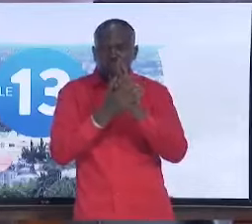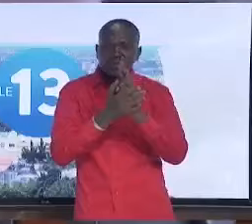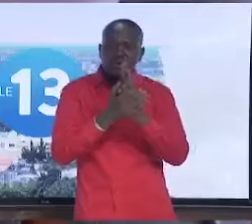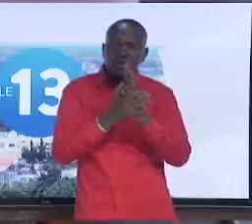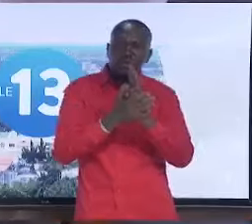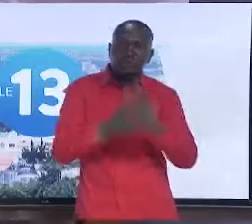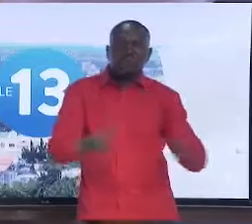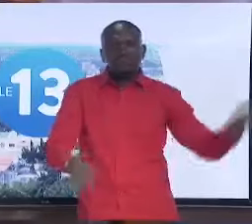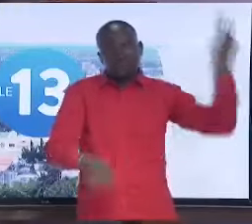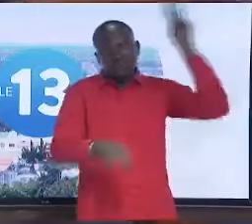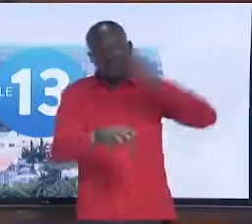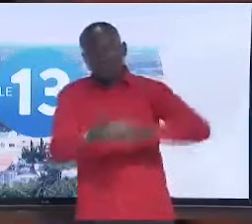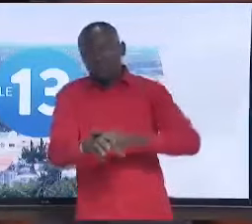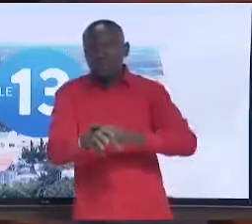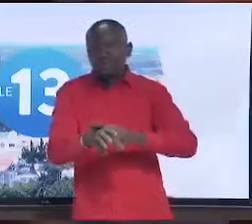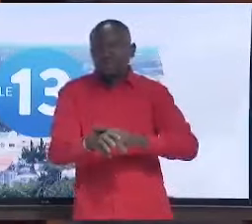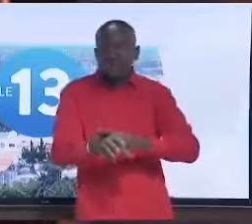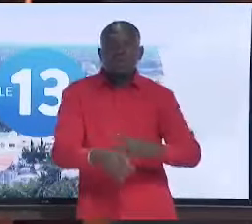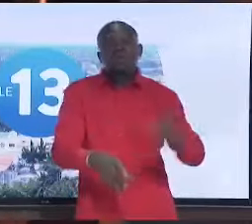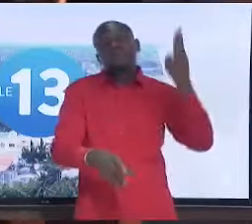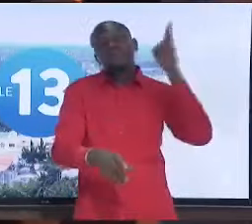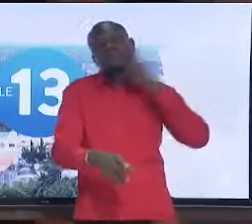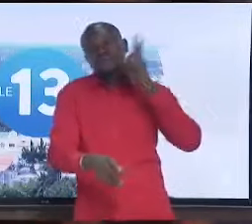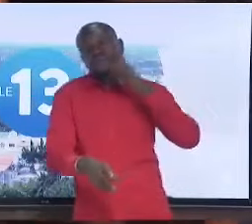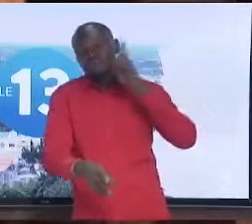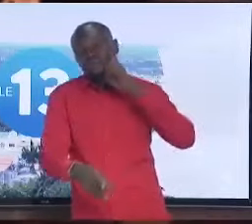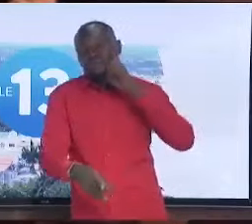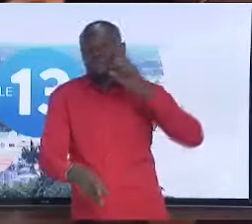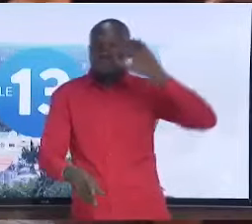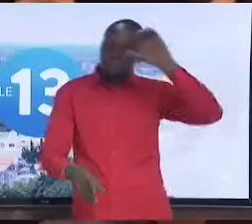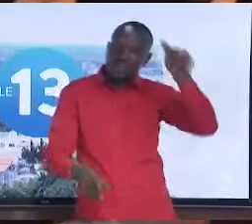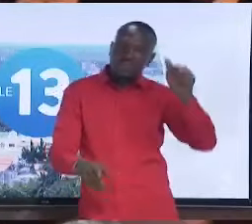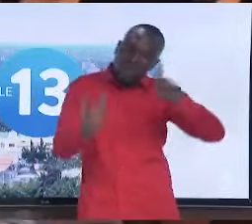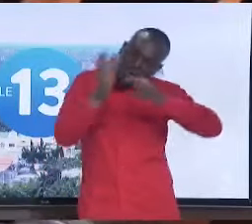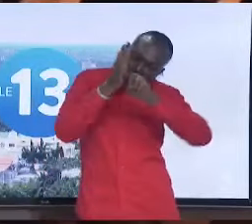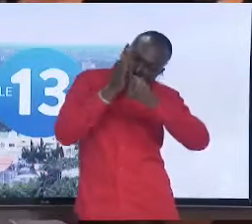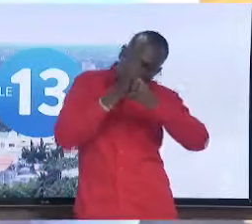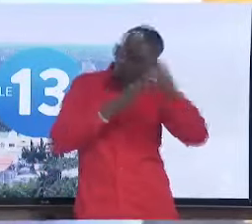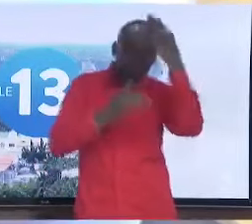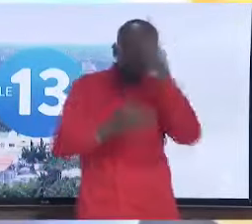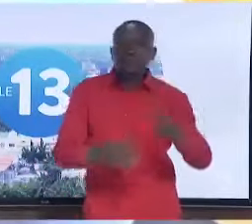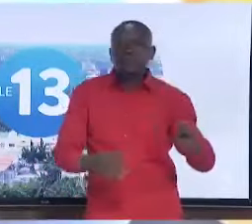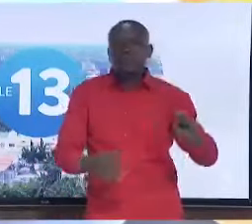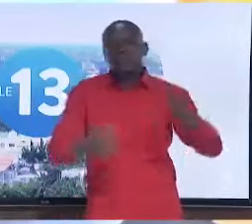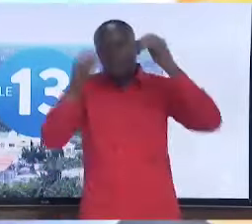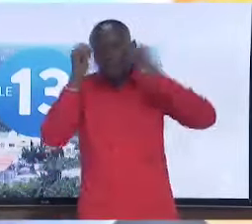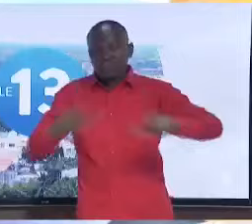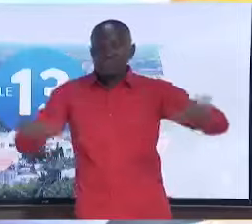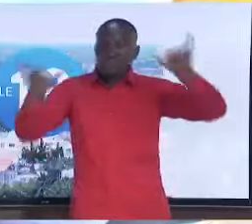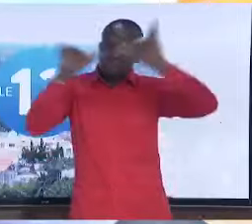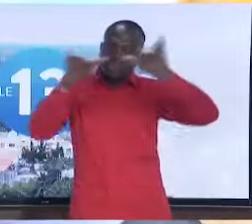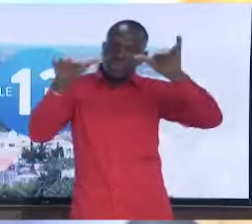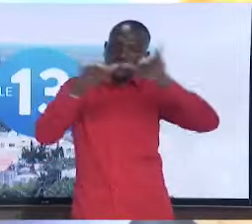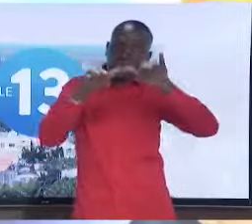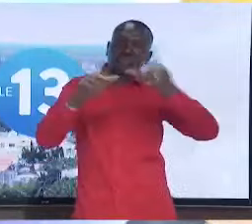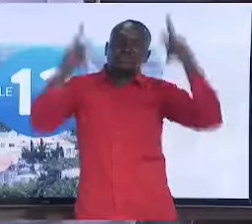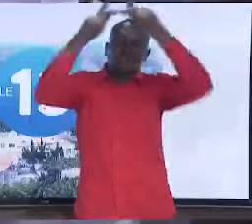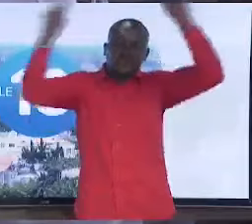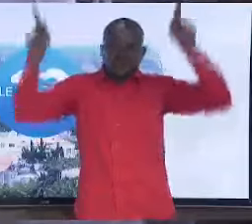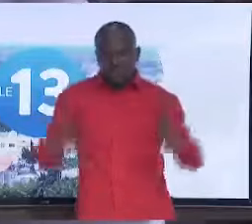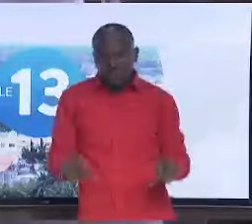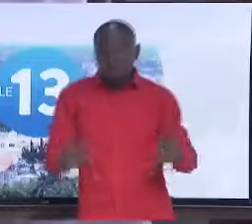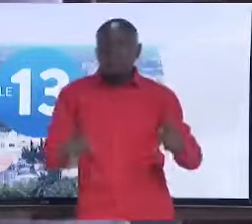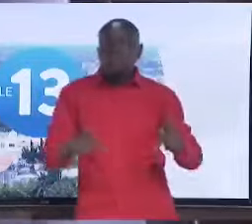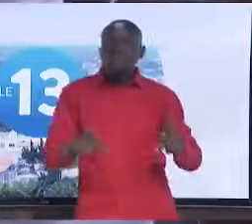Administration de capsules de vitamine A au déparasitage des enfants, puis la mesure du périmètre radial